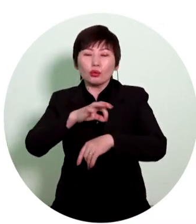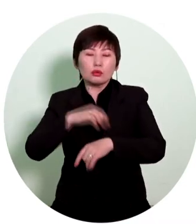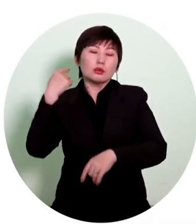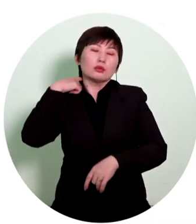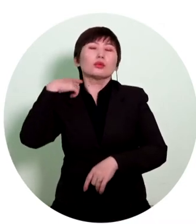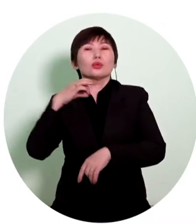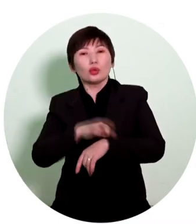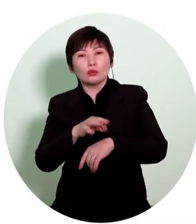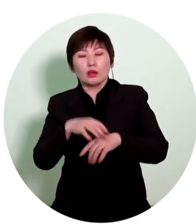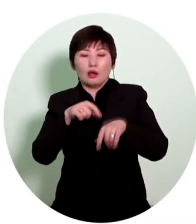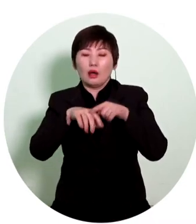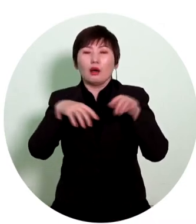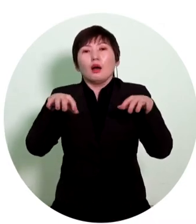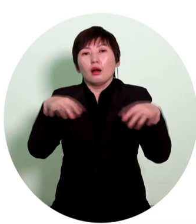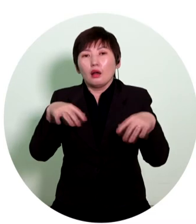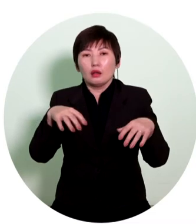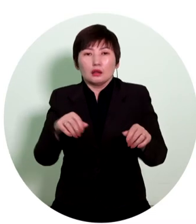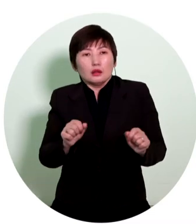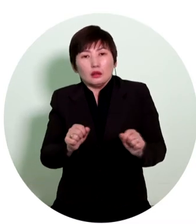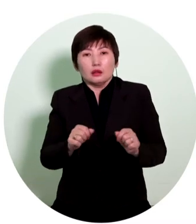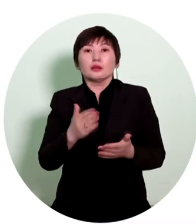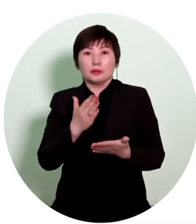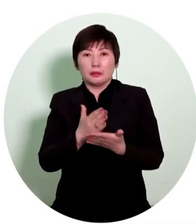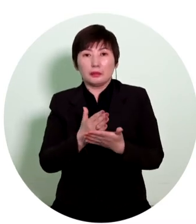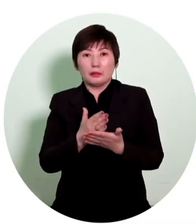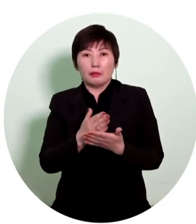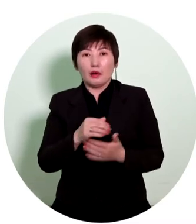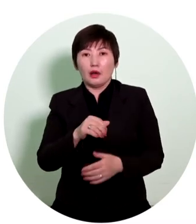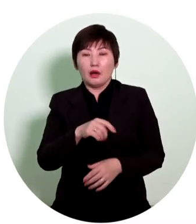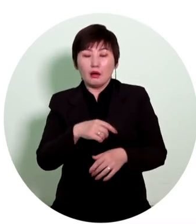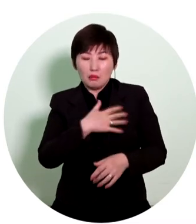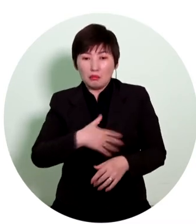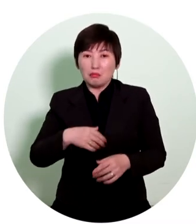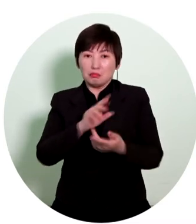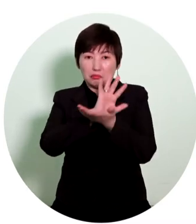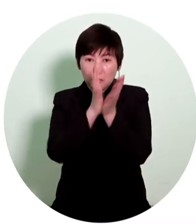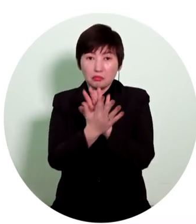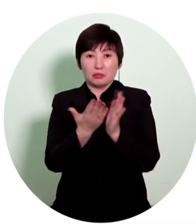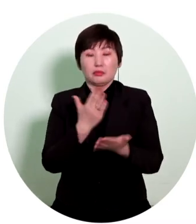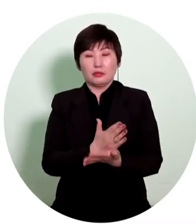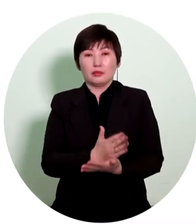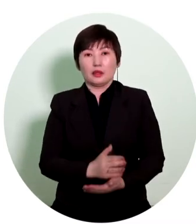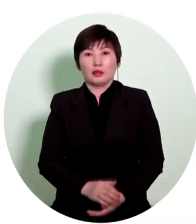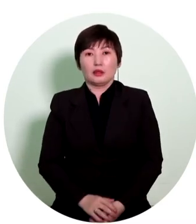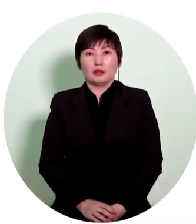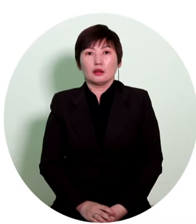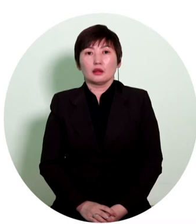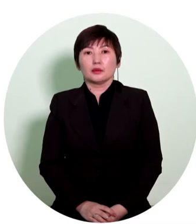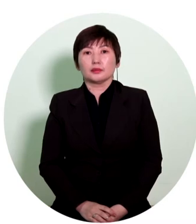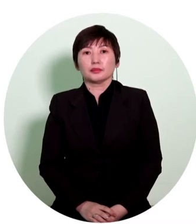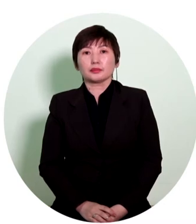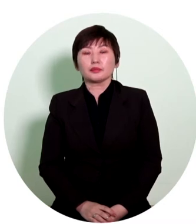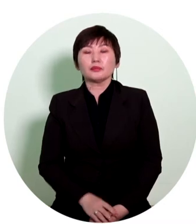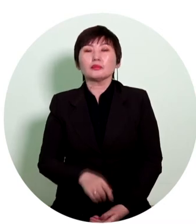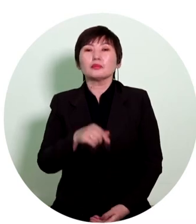хүзүү хөшиг, гар хөл салглах, чичрэх зэрэг физиологийн буюу бие махбодын хариу урвалууд үзүүлдэг. За уур бол нэг